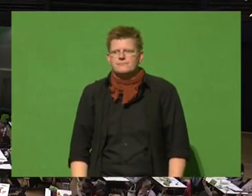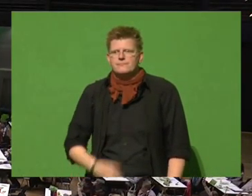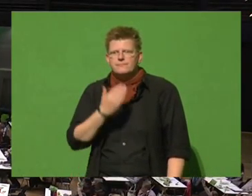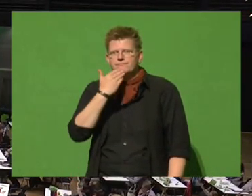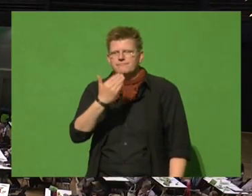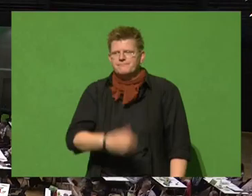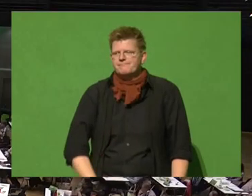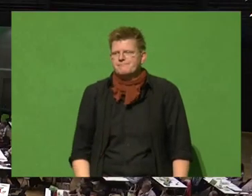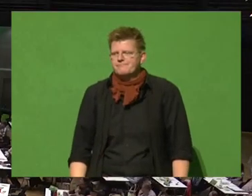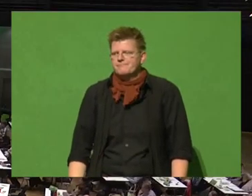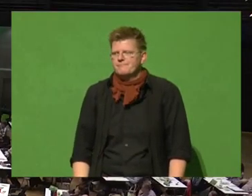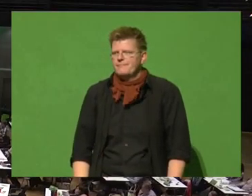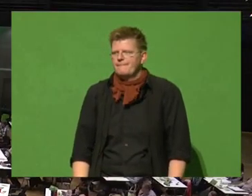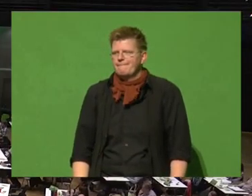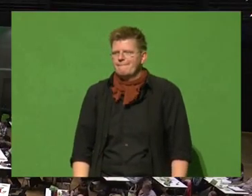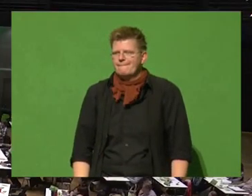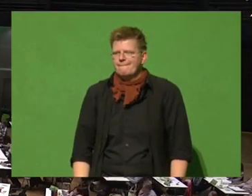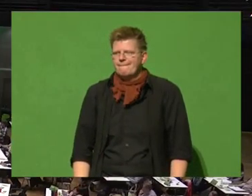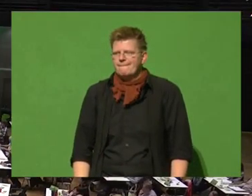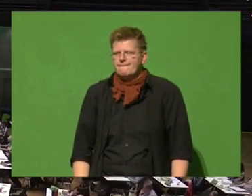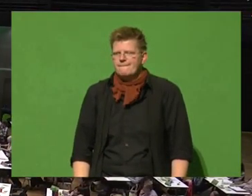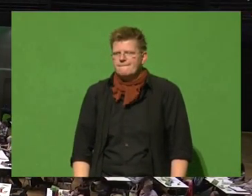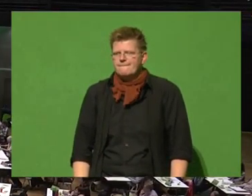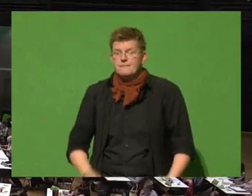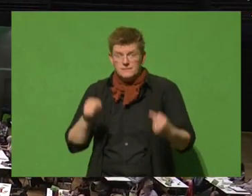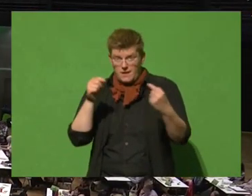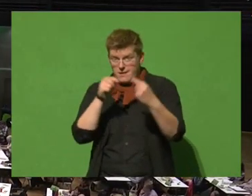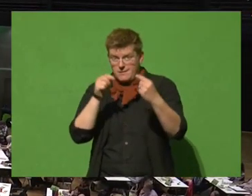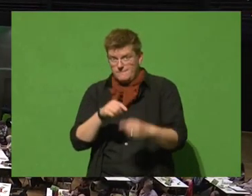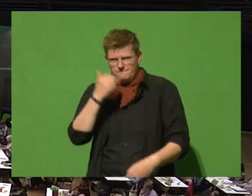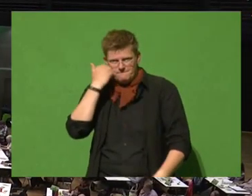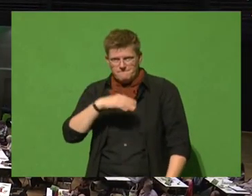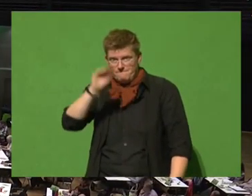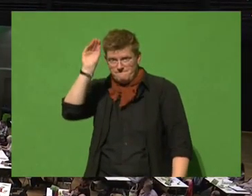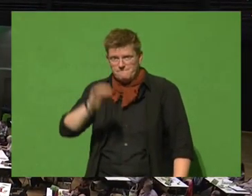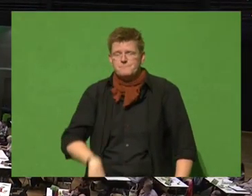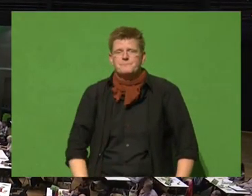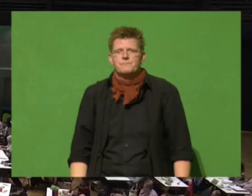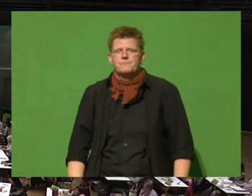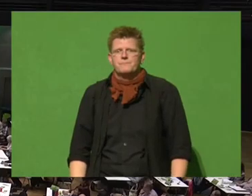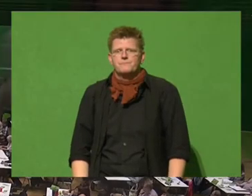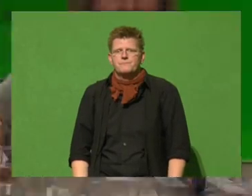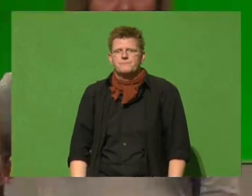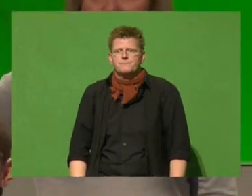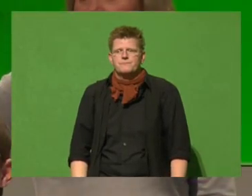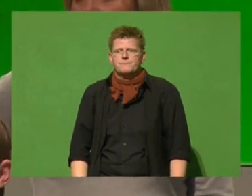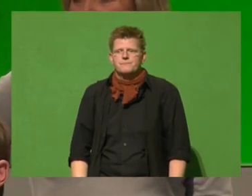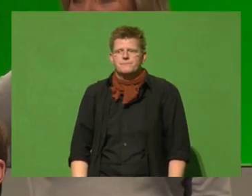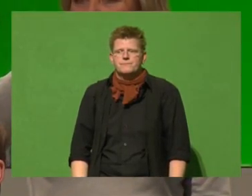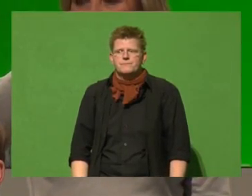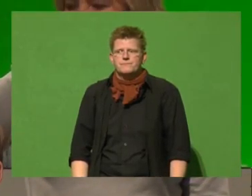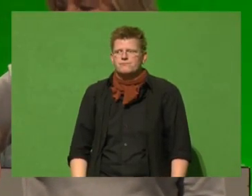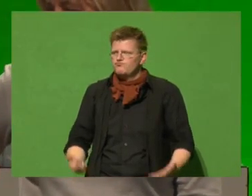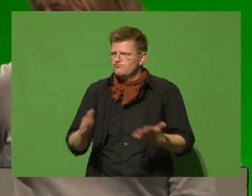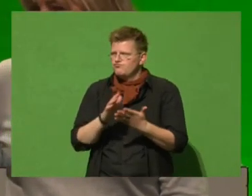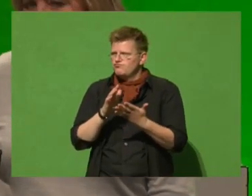Dankeschön. Und wer dem Antrag nicht zustimmen möchte, bitte ich jetzt um das Kartenzeichen. Ich sehe